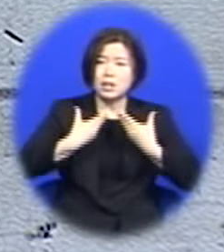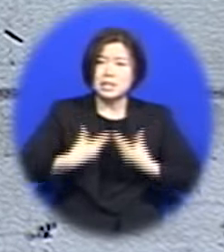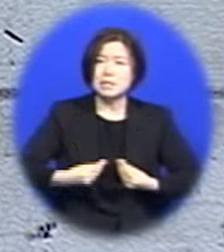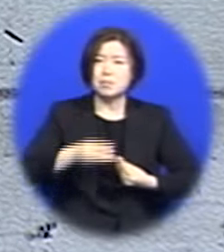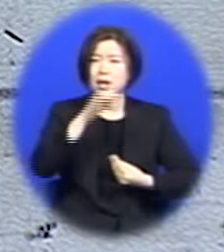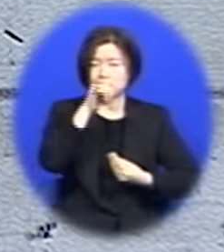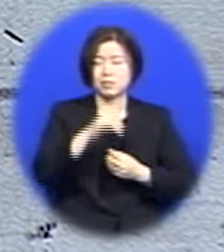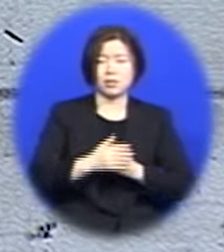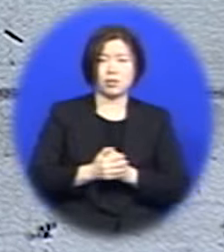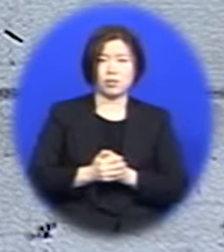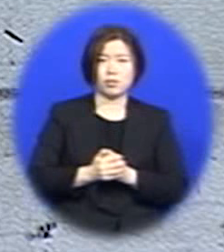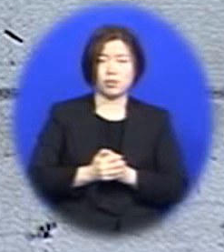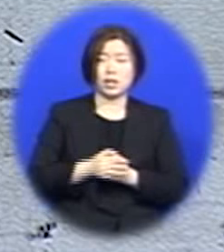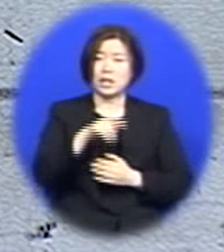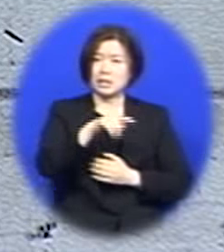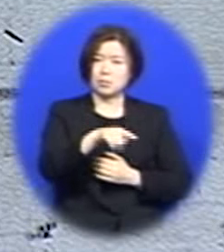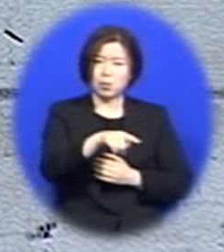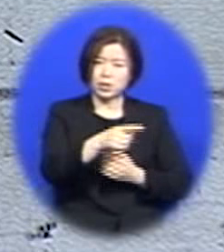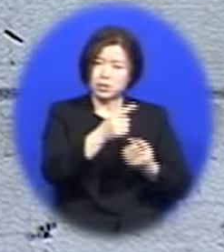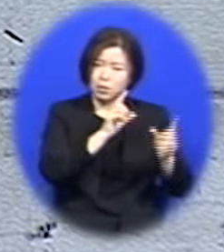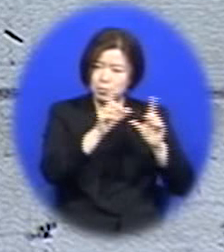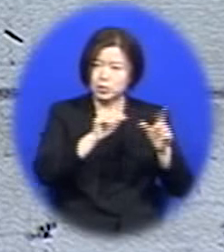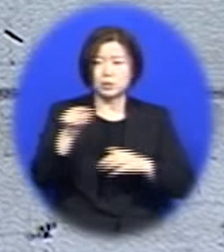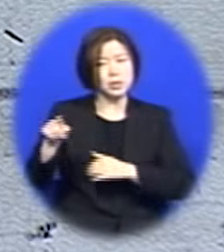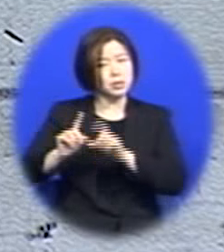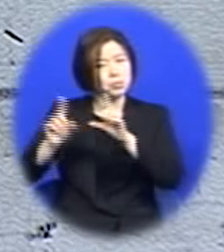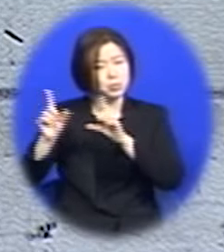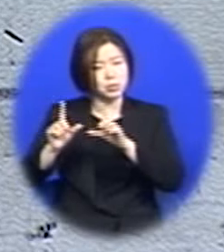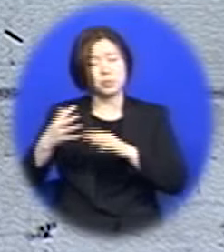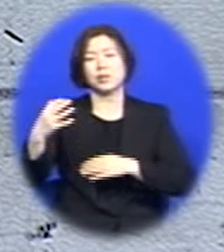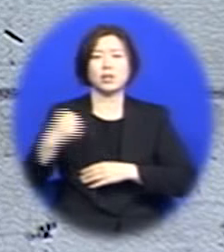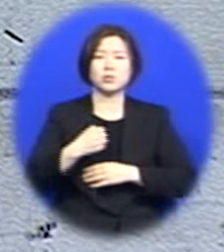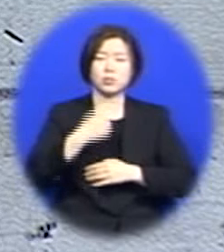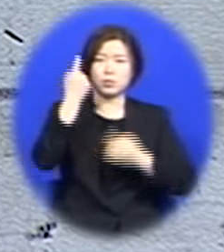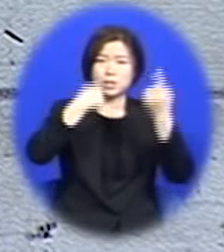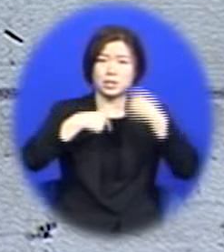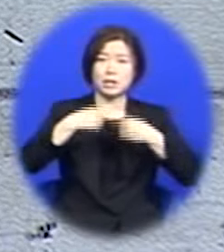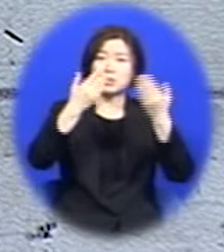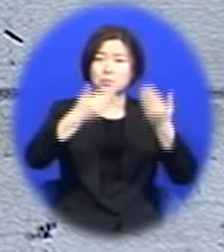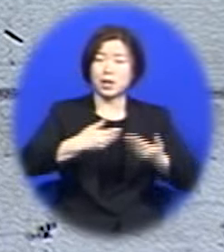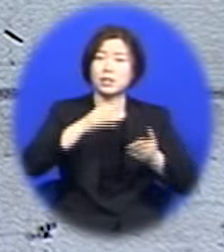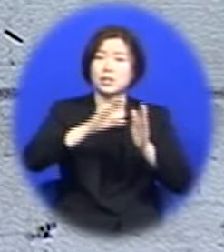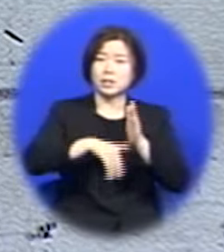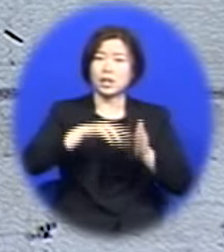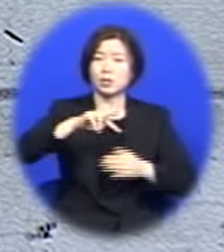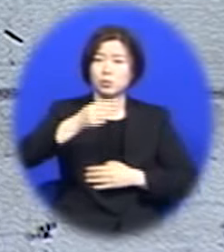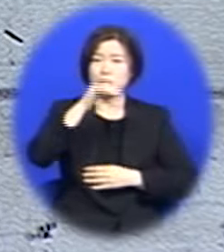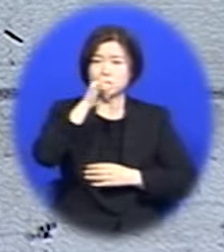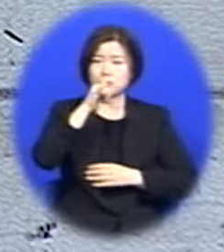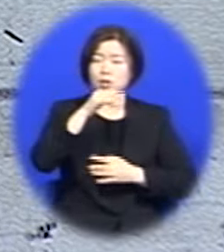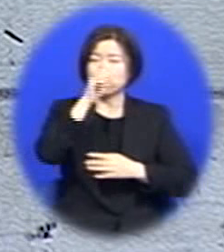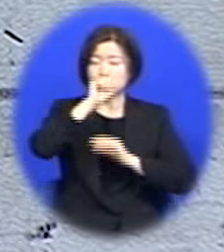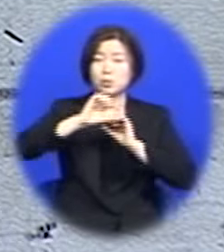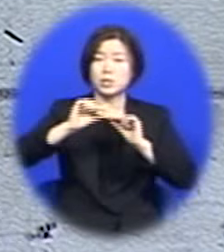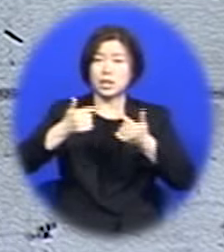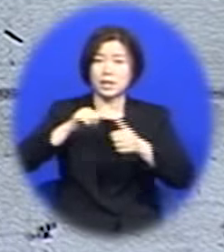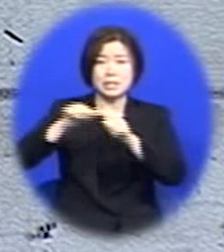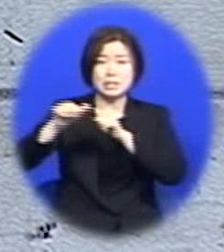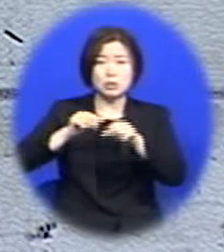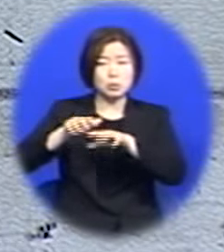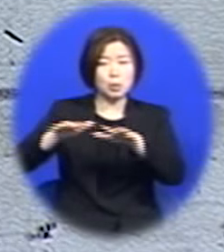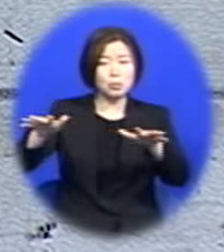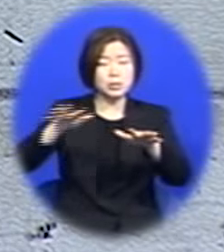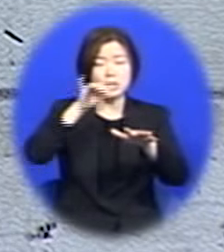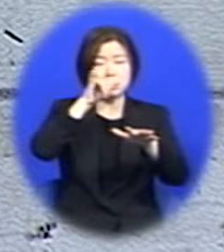합니다. 이렇게 저렇게 교회에서 상처를 받기도 합니다. 정말 안 좋은 소문들이 들리는 교회들도